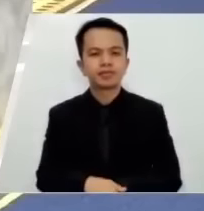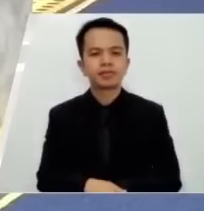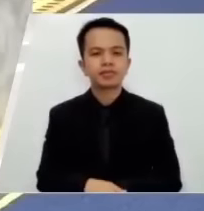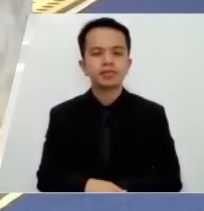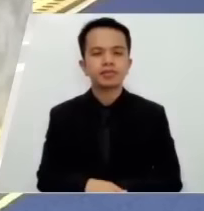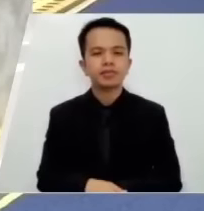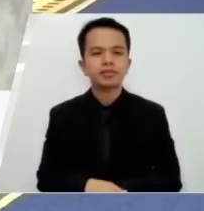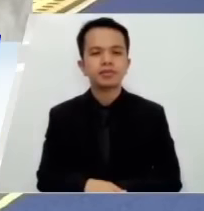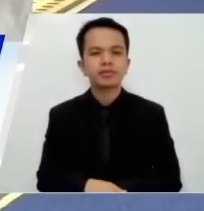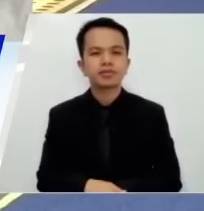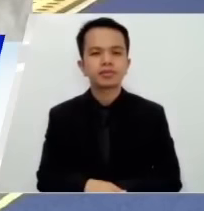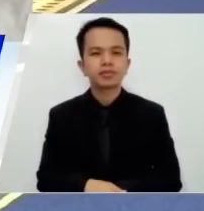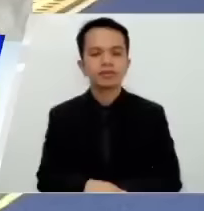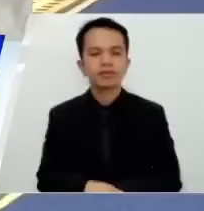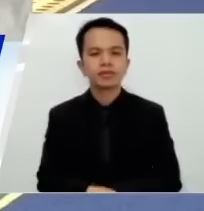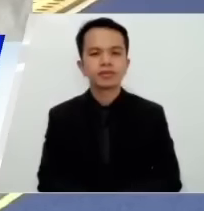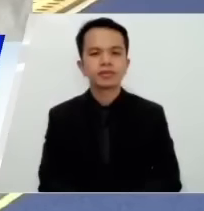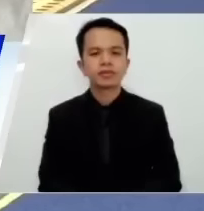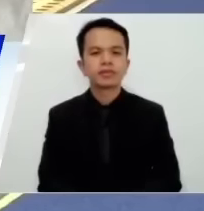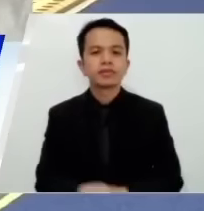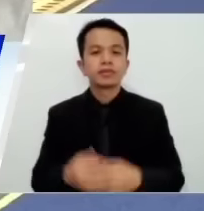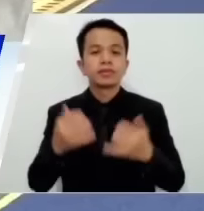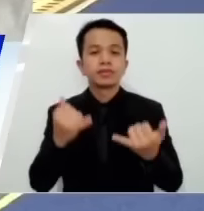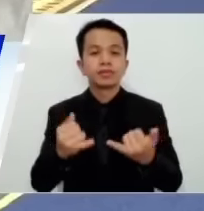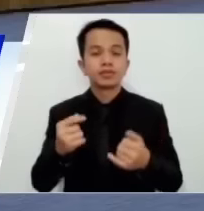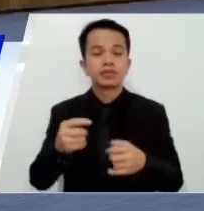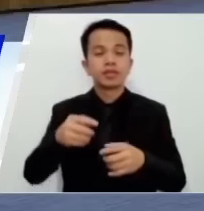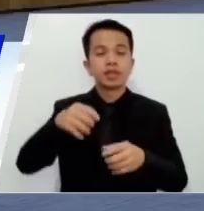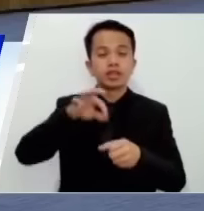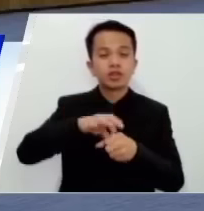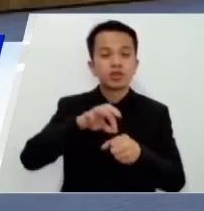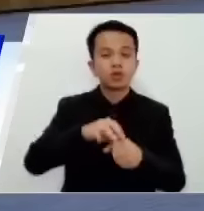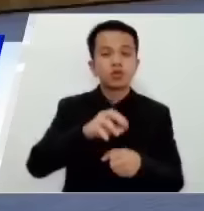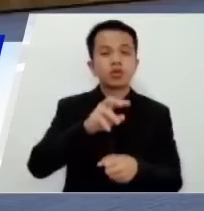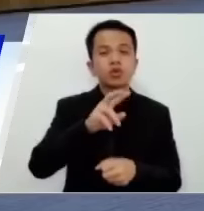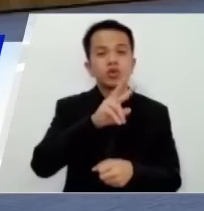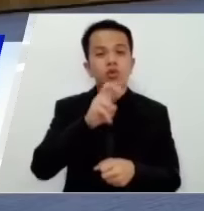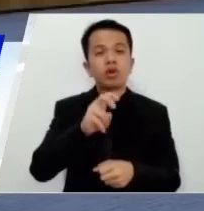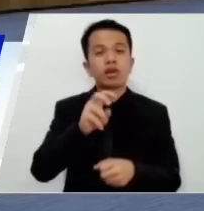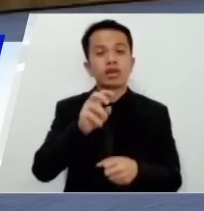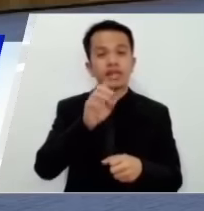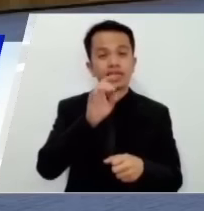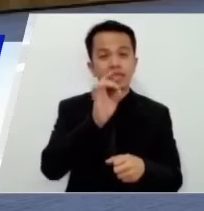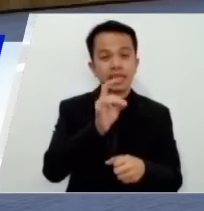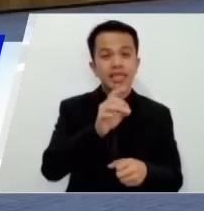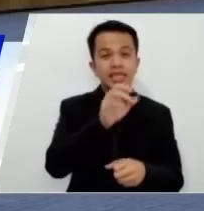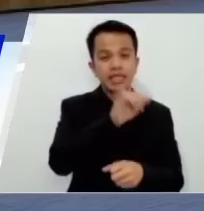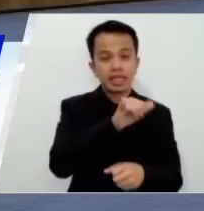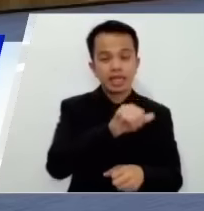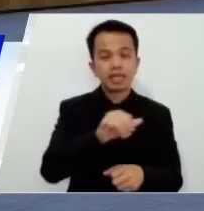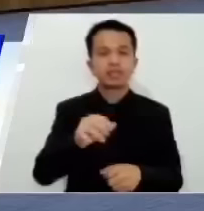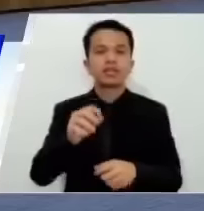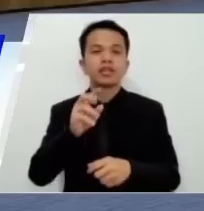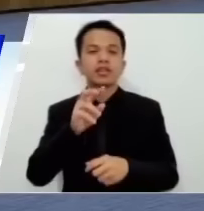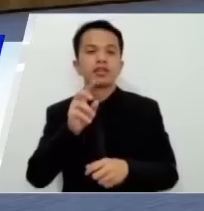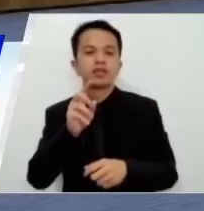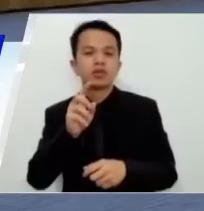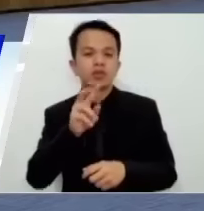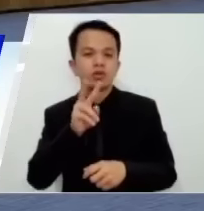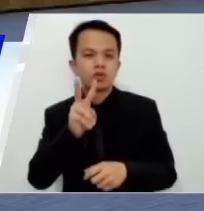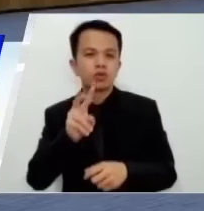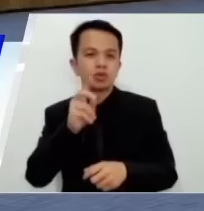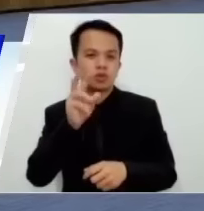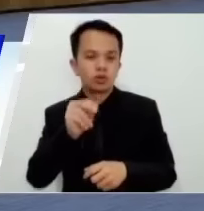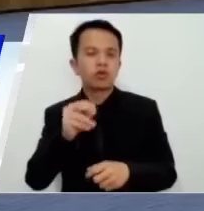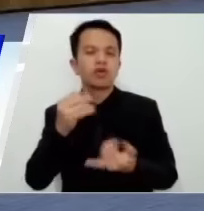Perez sa Botong 288 Yes 8 no at two abstain lusot na sa camara sa ikatlo